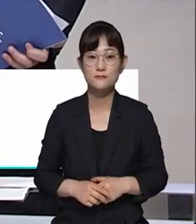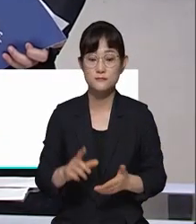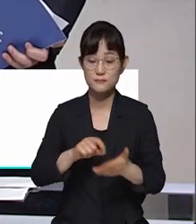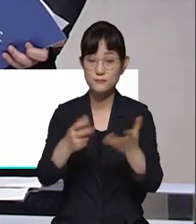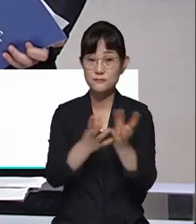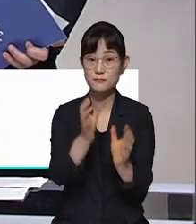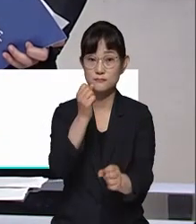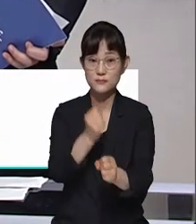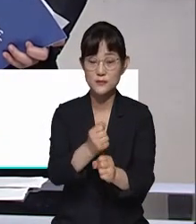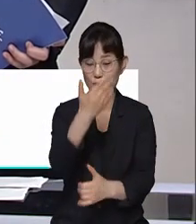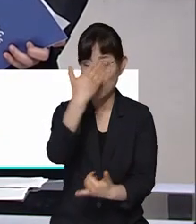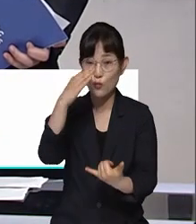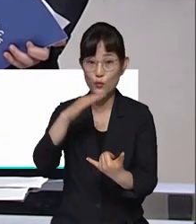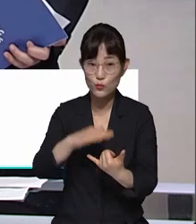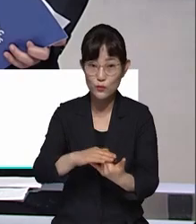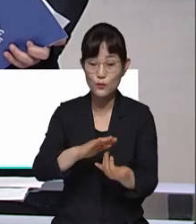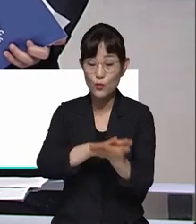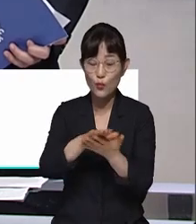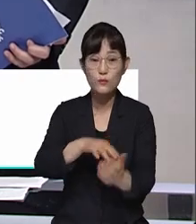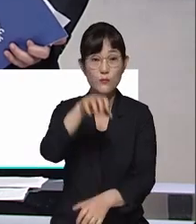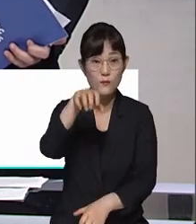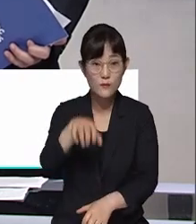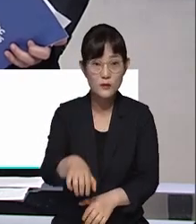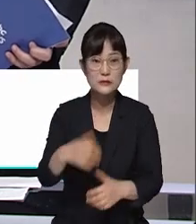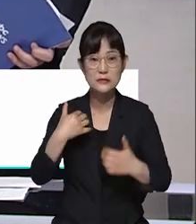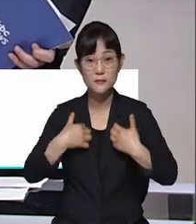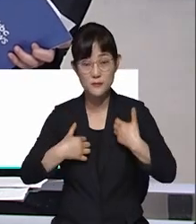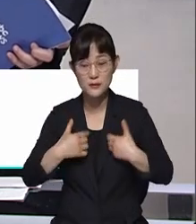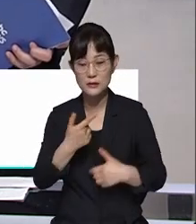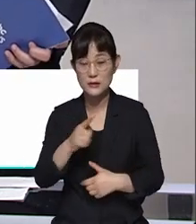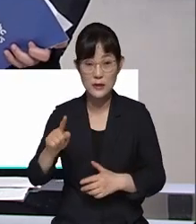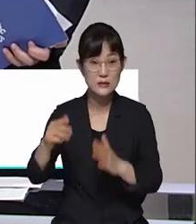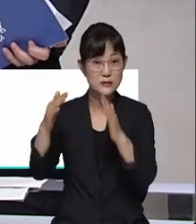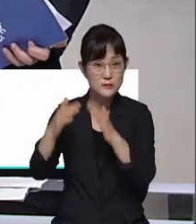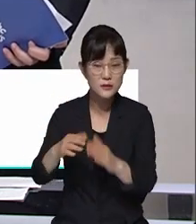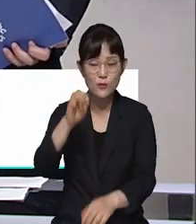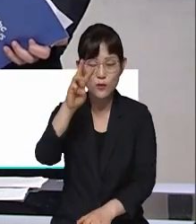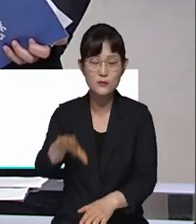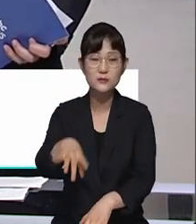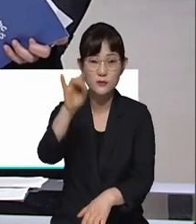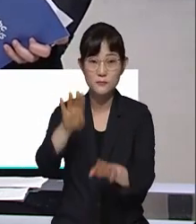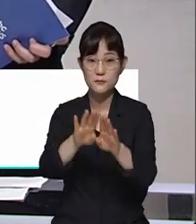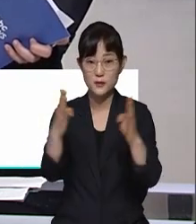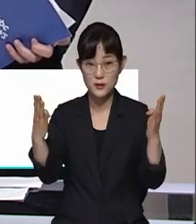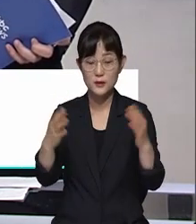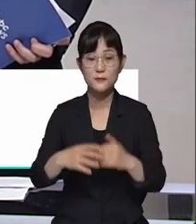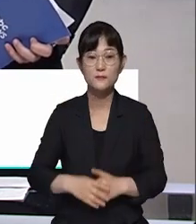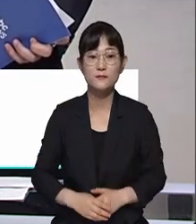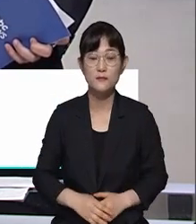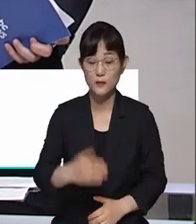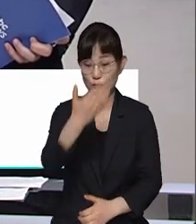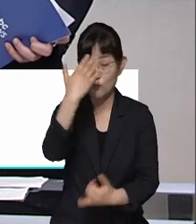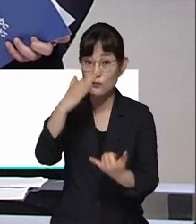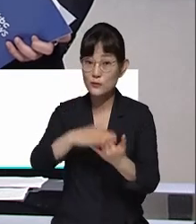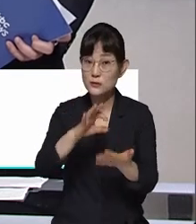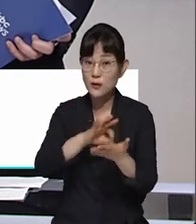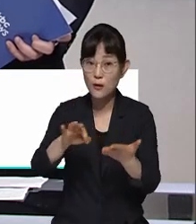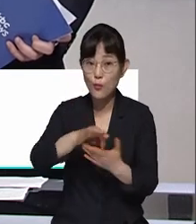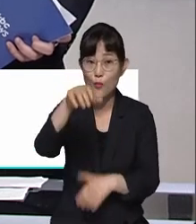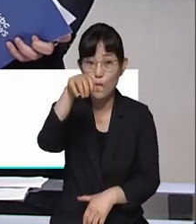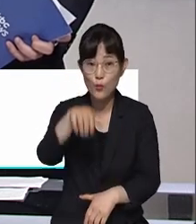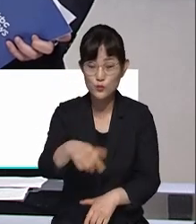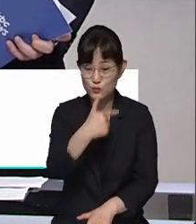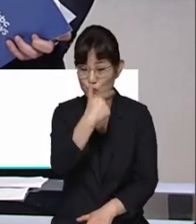지자체가 조성한 청소년들의 순수한 놀이공간 재미나 집이 광주에서 처음으로 문을 열었습니다. 청소년들이 이용할 수 있는